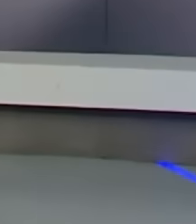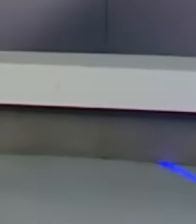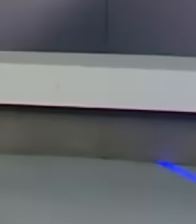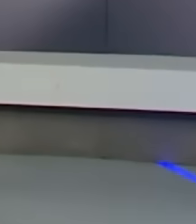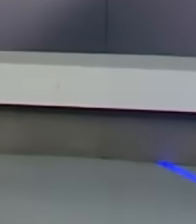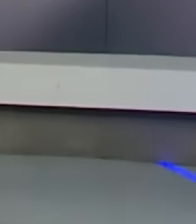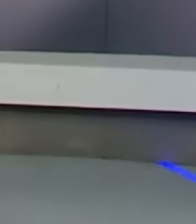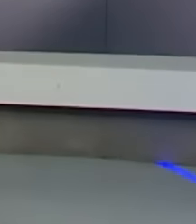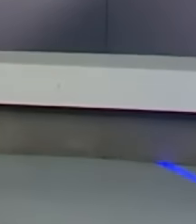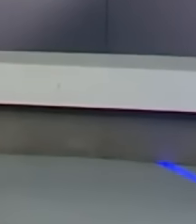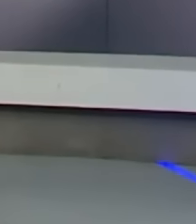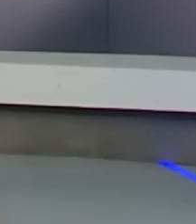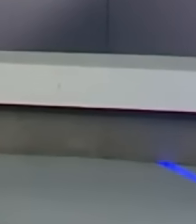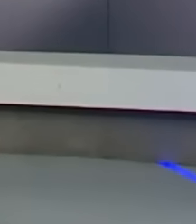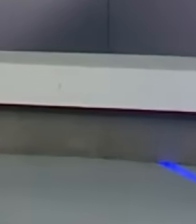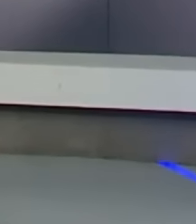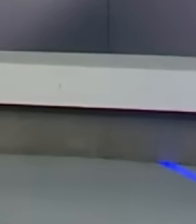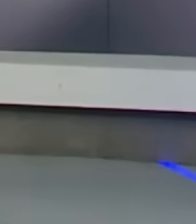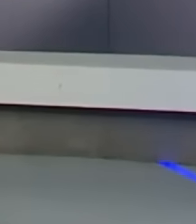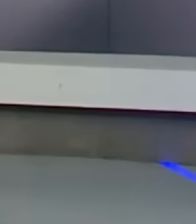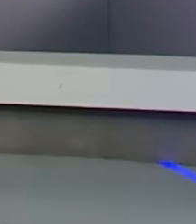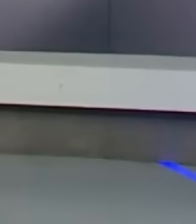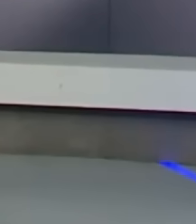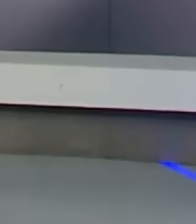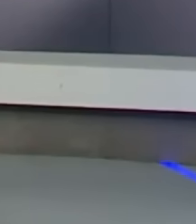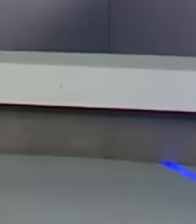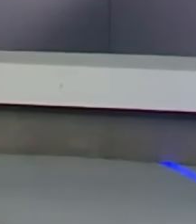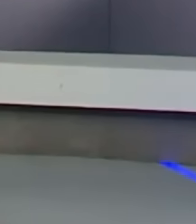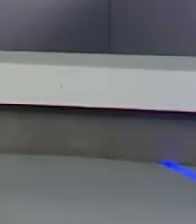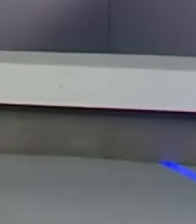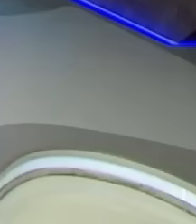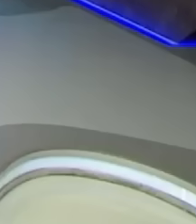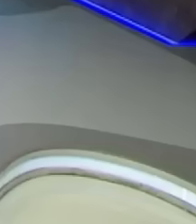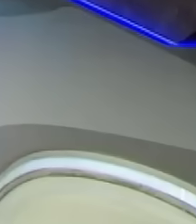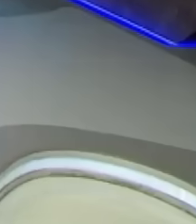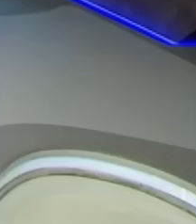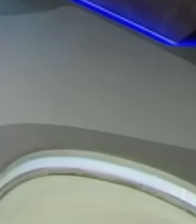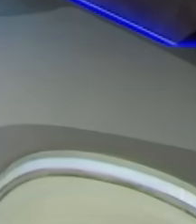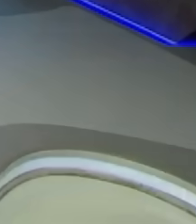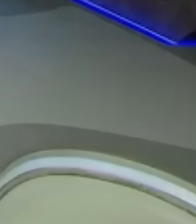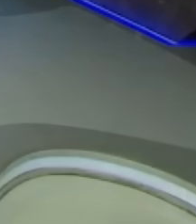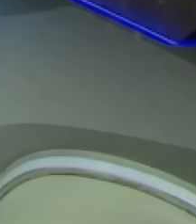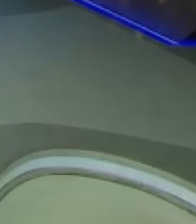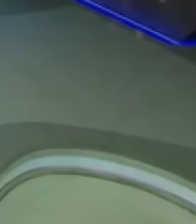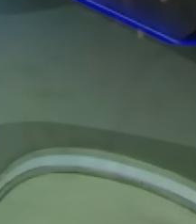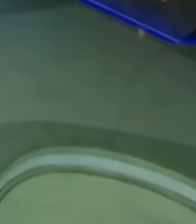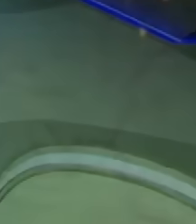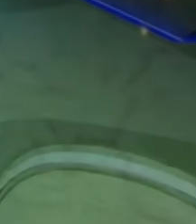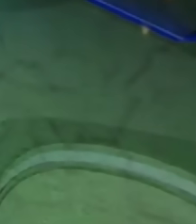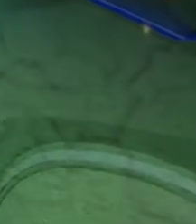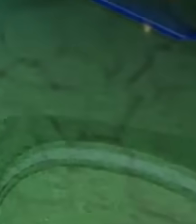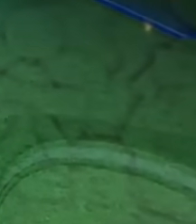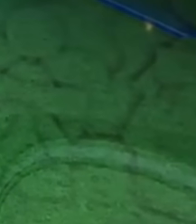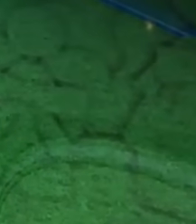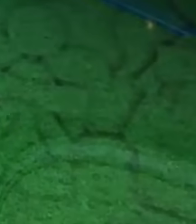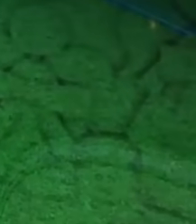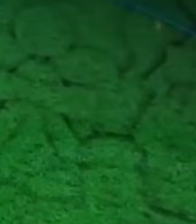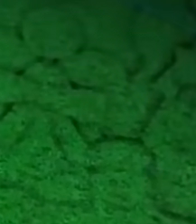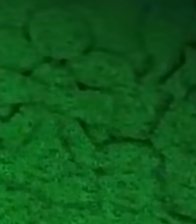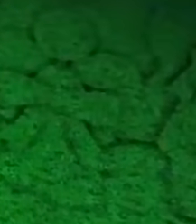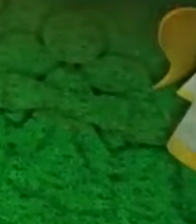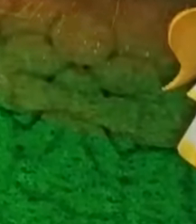Salamat sa iyo, ha, Iya. At yan ang mga balita ngayong Biyernes. Ako po si Mel Tianco, mga kapuso. 87 days na lang. Pasko